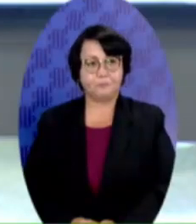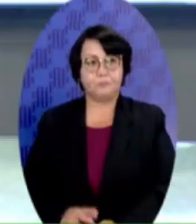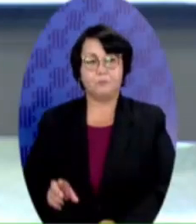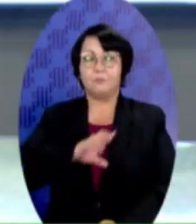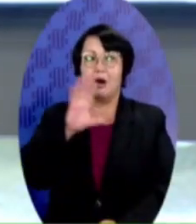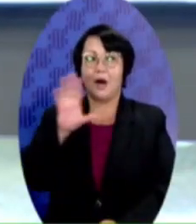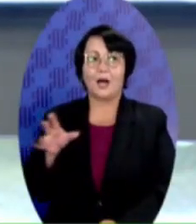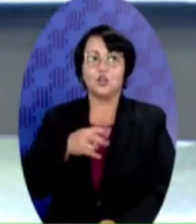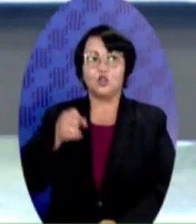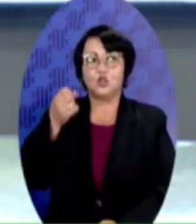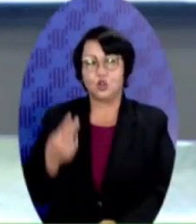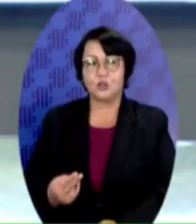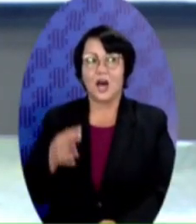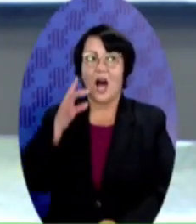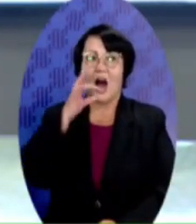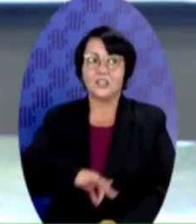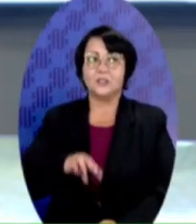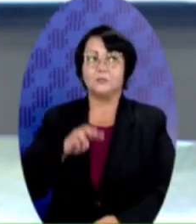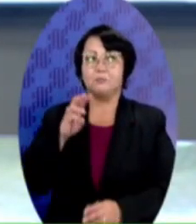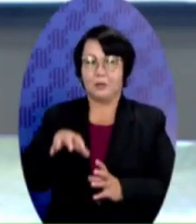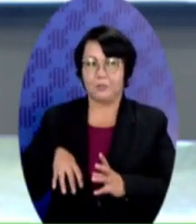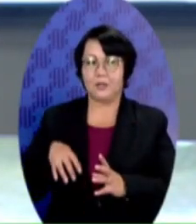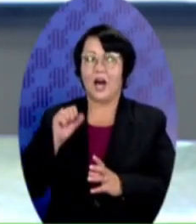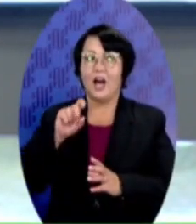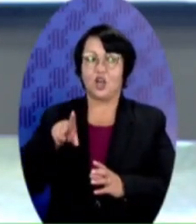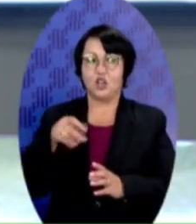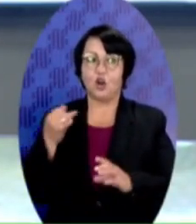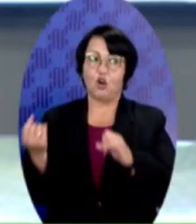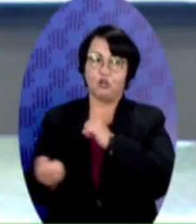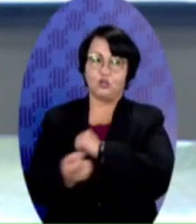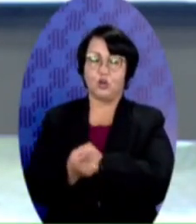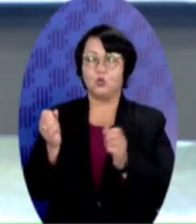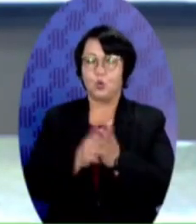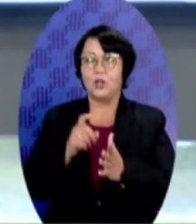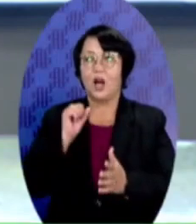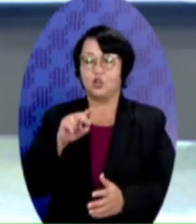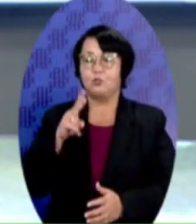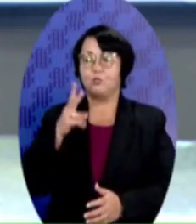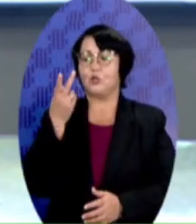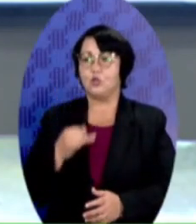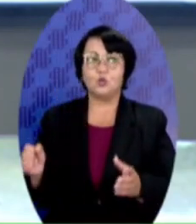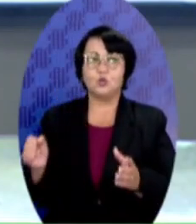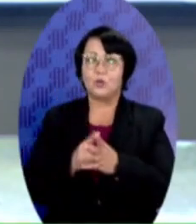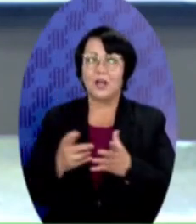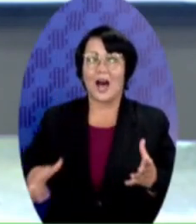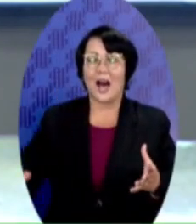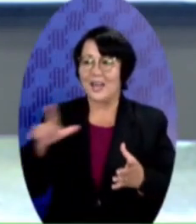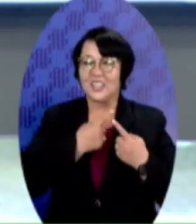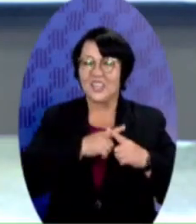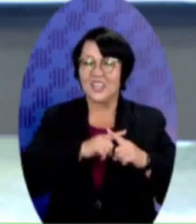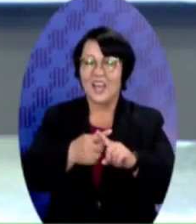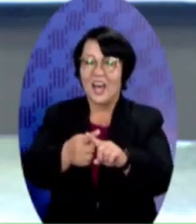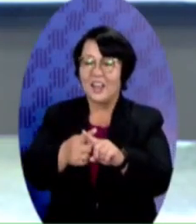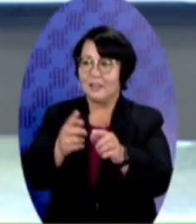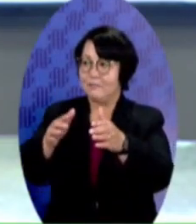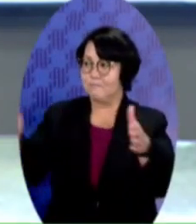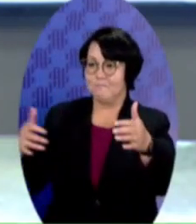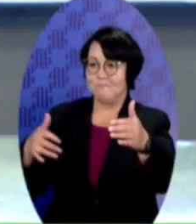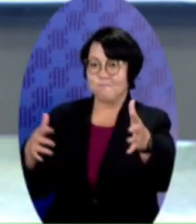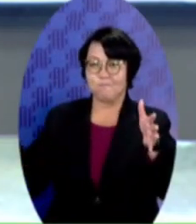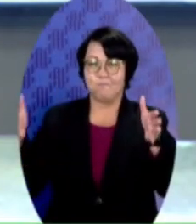Байгалийн нөөц ашигт малтмал үхий мөн археологийн онцгой ач холбогдолтой ноён уулын дурсах газрын хилийн заагийг дахин өргөтгөж ангиллыг ахиулж